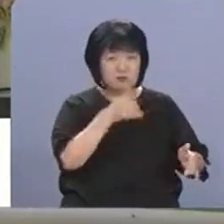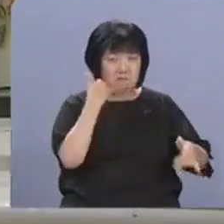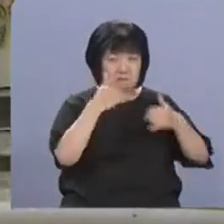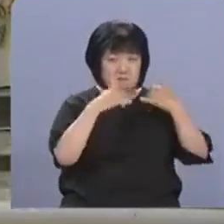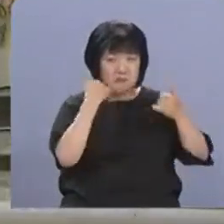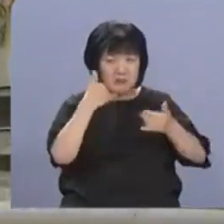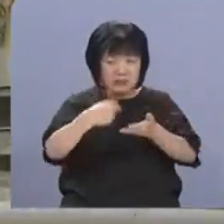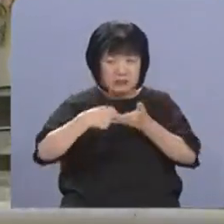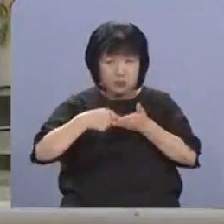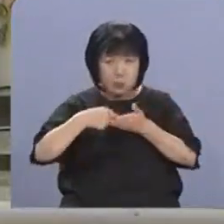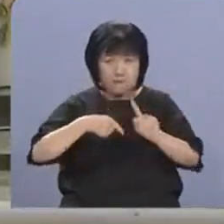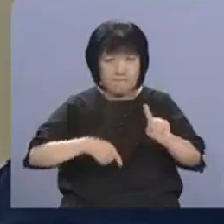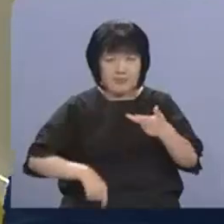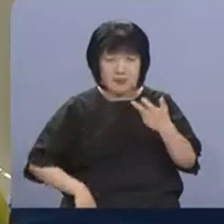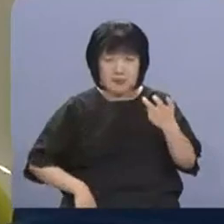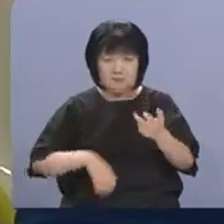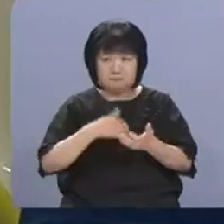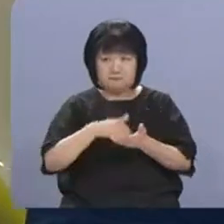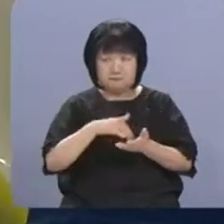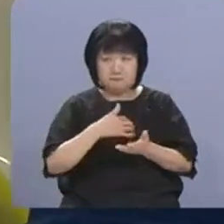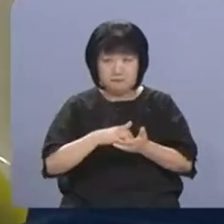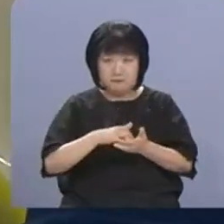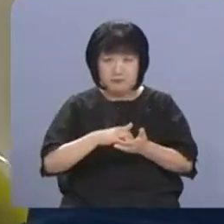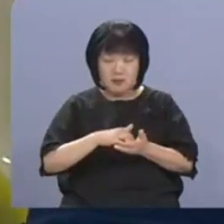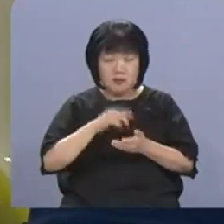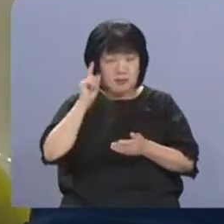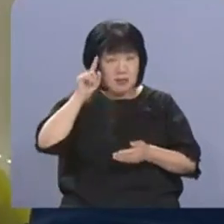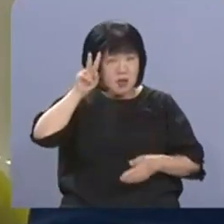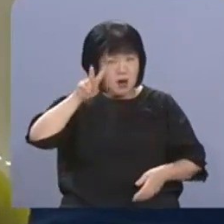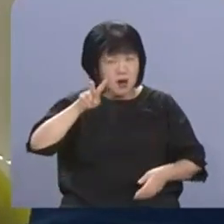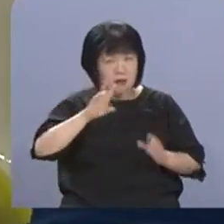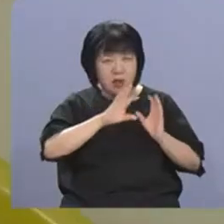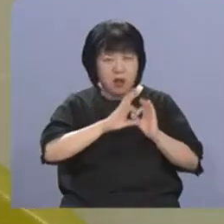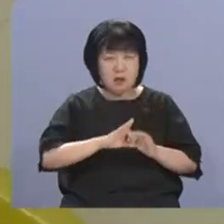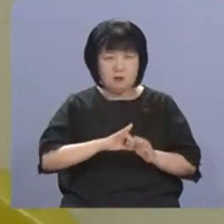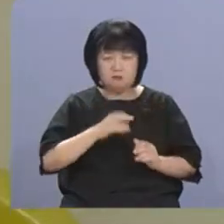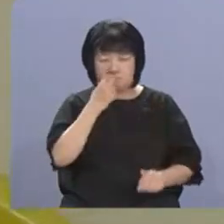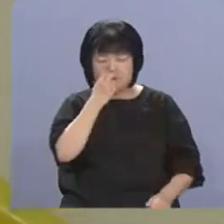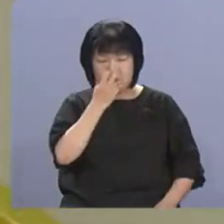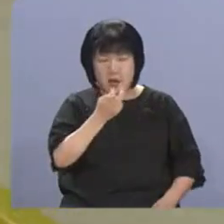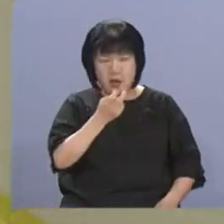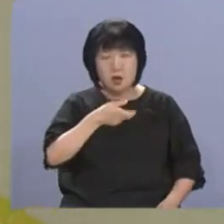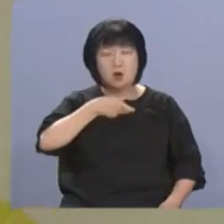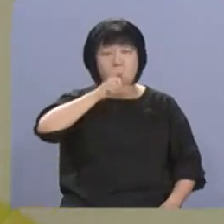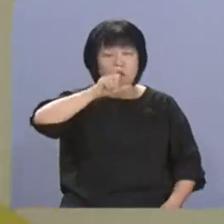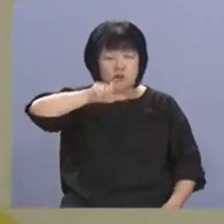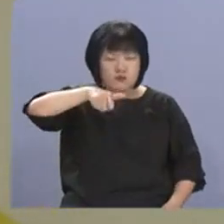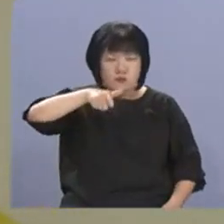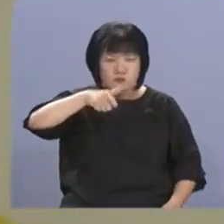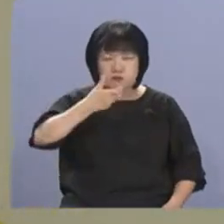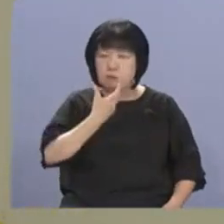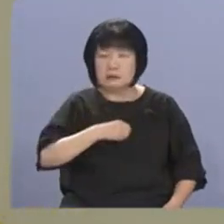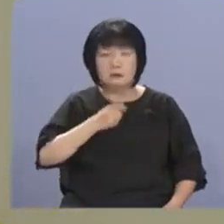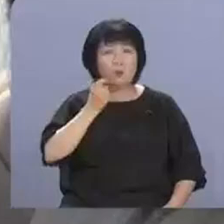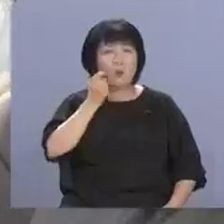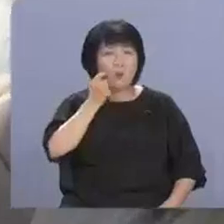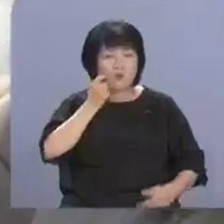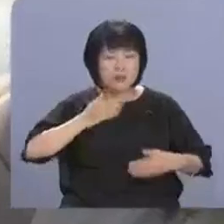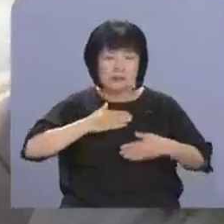건이 접수됐습니다. 시민들은 이틀 가까이 이어진 악취에 수돗물을 마시기는커녕 씻기도 꺼려진다고